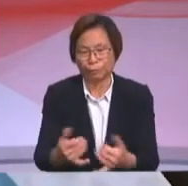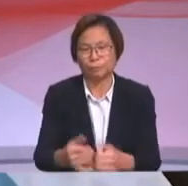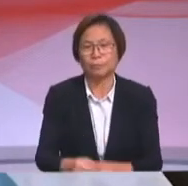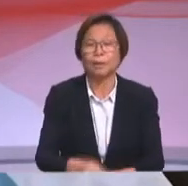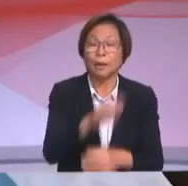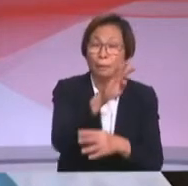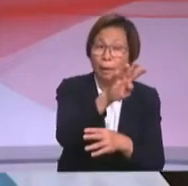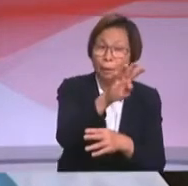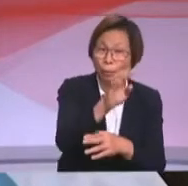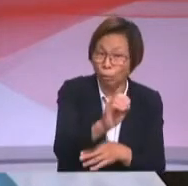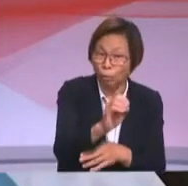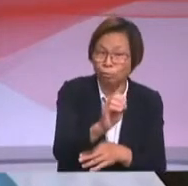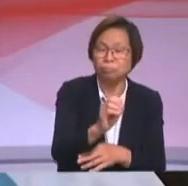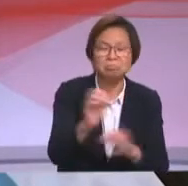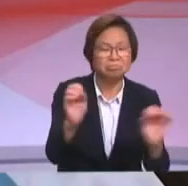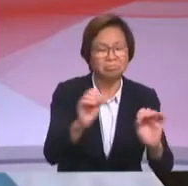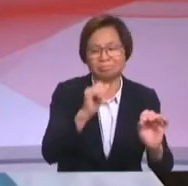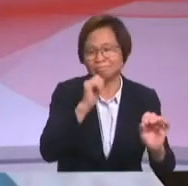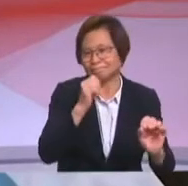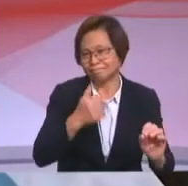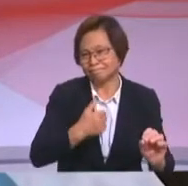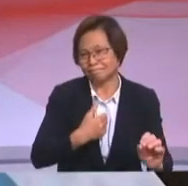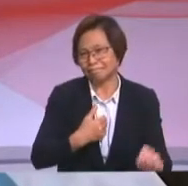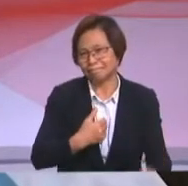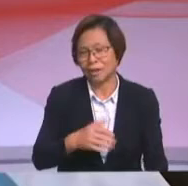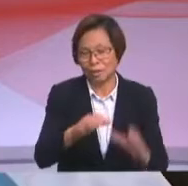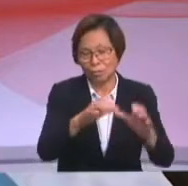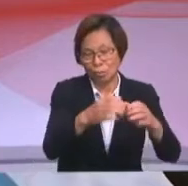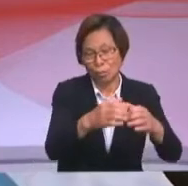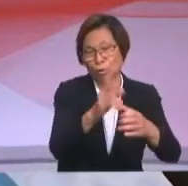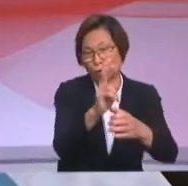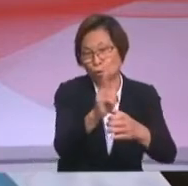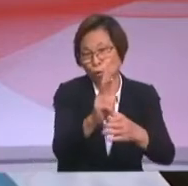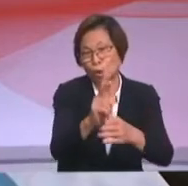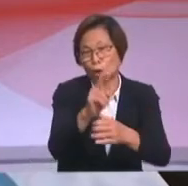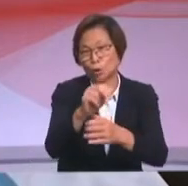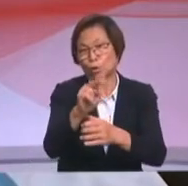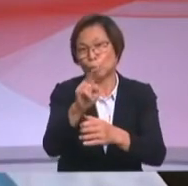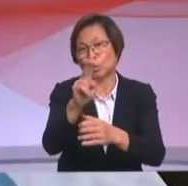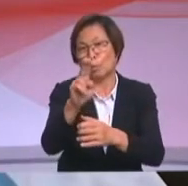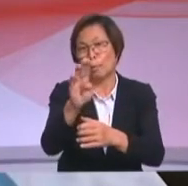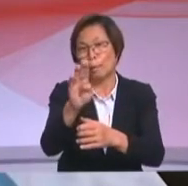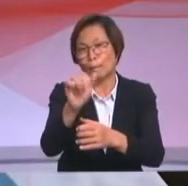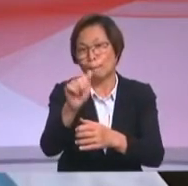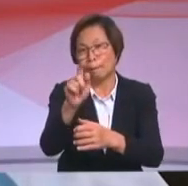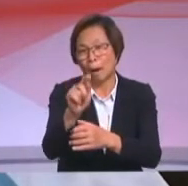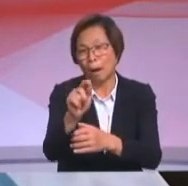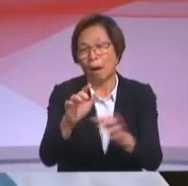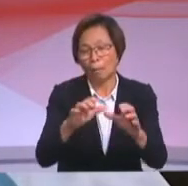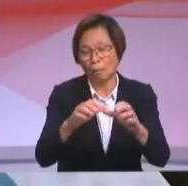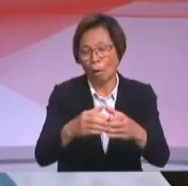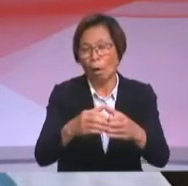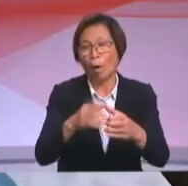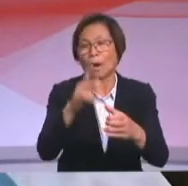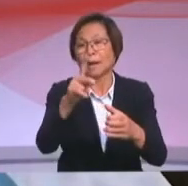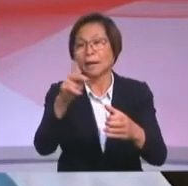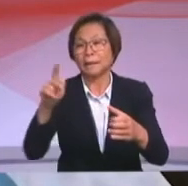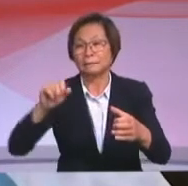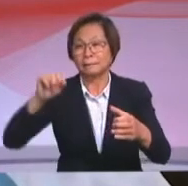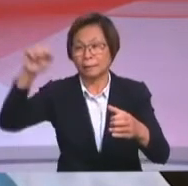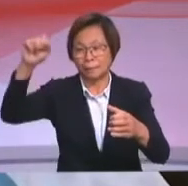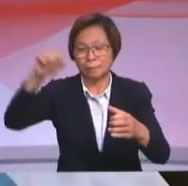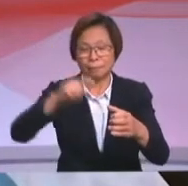dan 40 individu dikesan negatif. Kluster kedua ialah kluster Numbak. Kluster ini melibatkan daerah Kota Kinabalu,